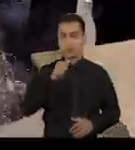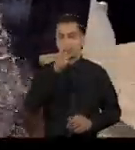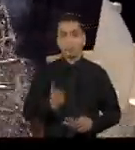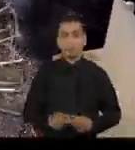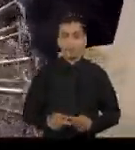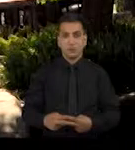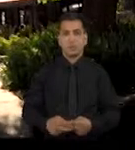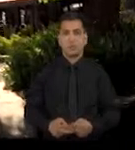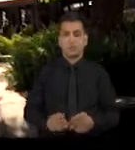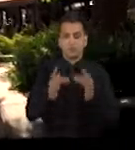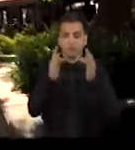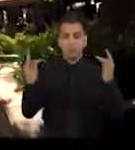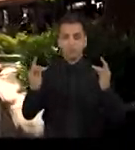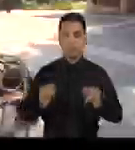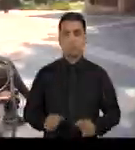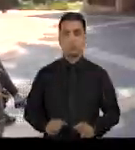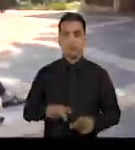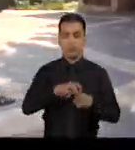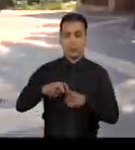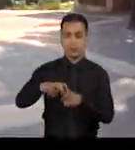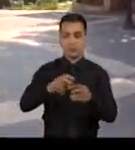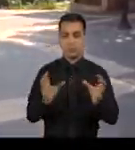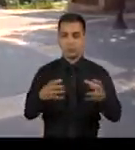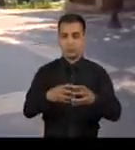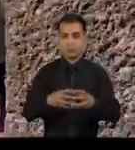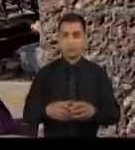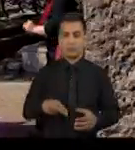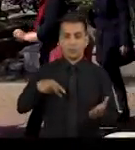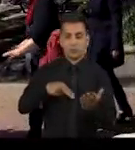su kemeri, köprü, oturma grupları,